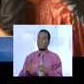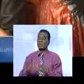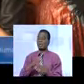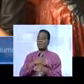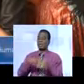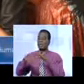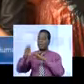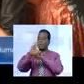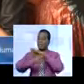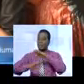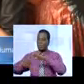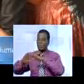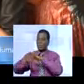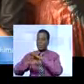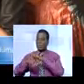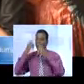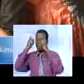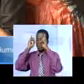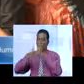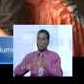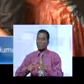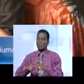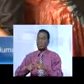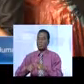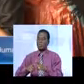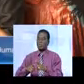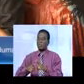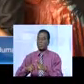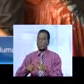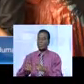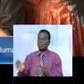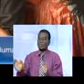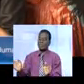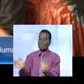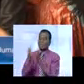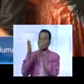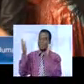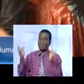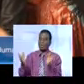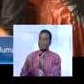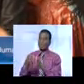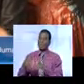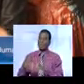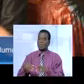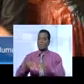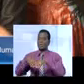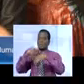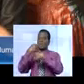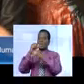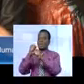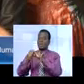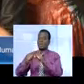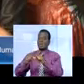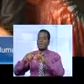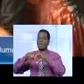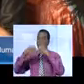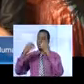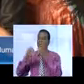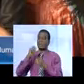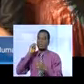de base ont décidé de les encourager à mettre en place le comité